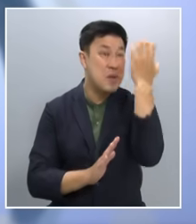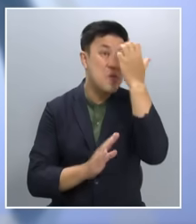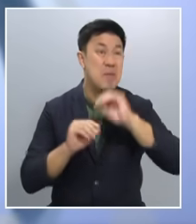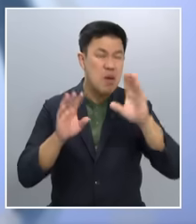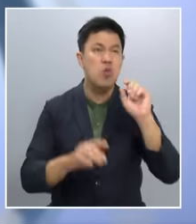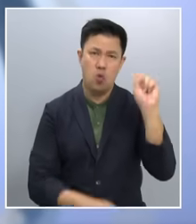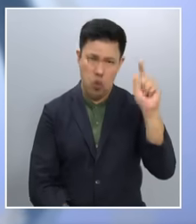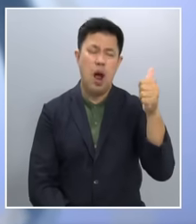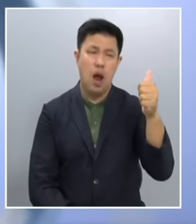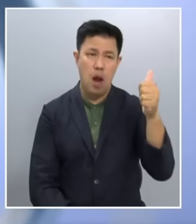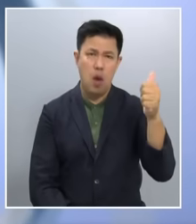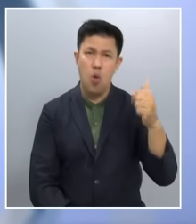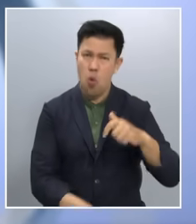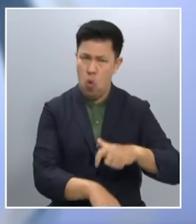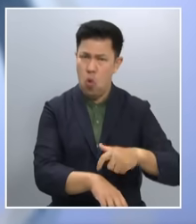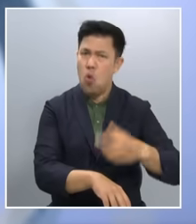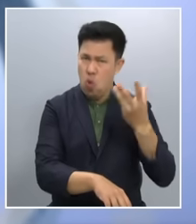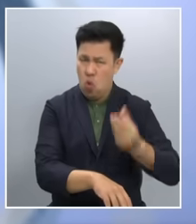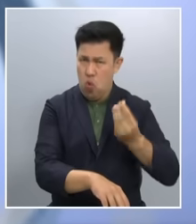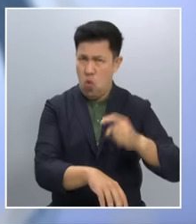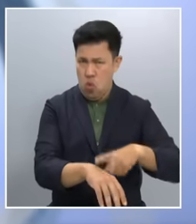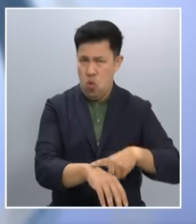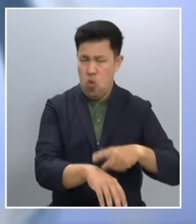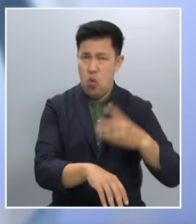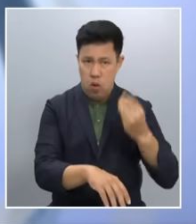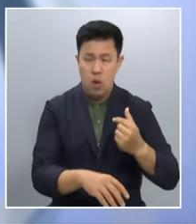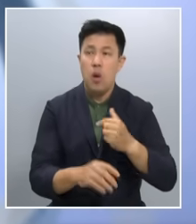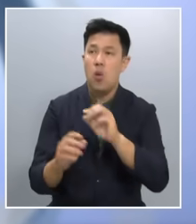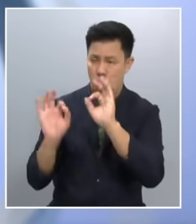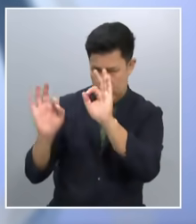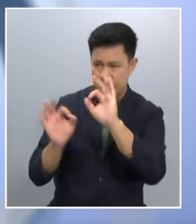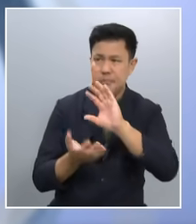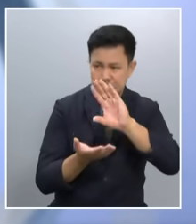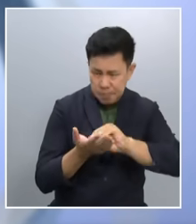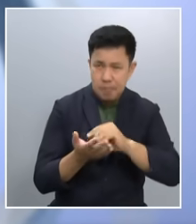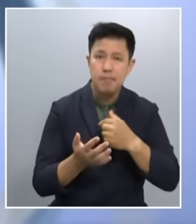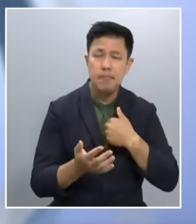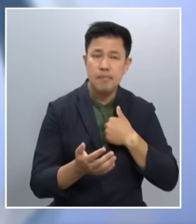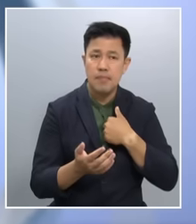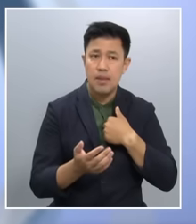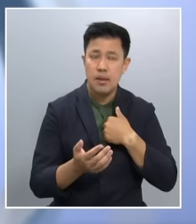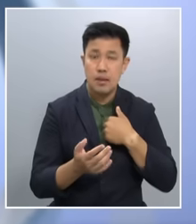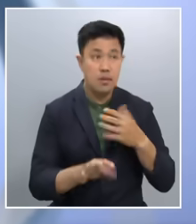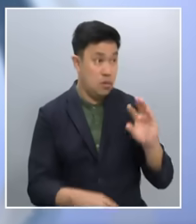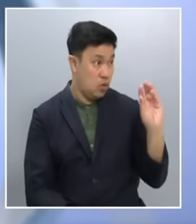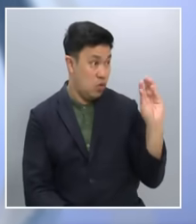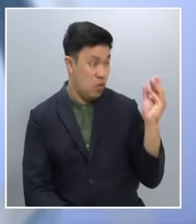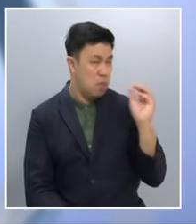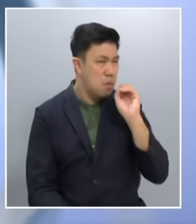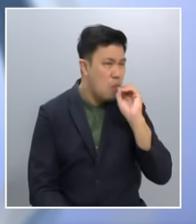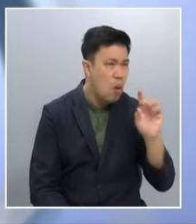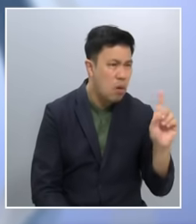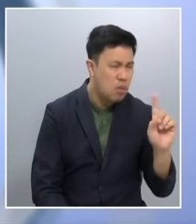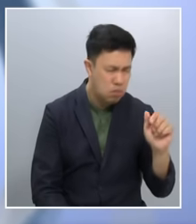งั้นเดี๋ยว อย่างมีเวลาครับ เด็กได้งั้นเดี๋ยวยังไงขออนุญาตเดี๋ยวพี ่แล้วก็ขออนุญาตแน